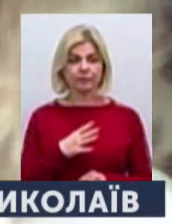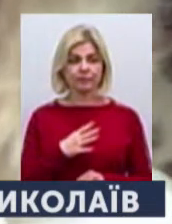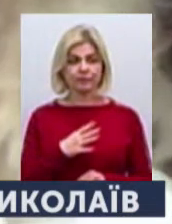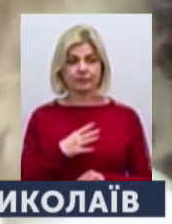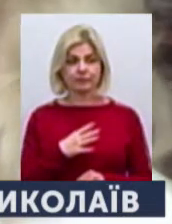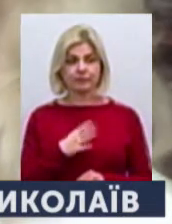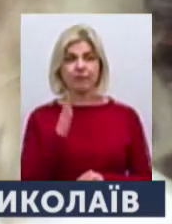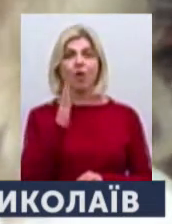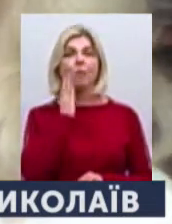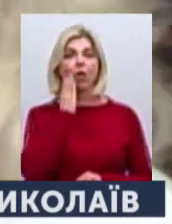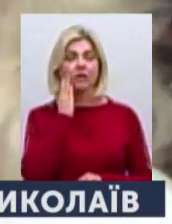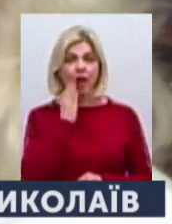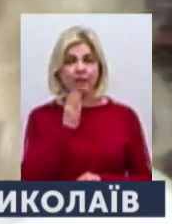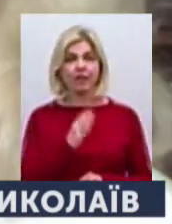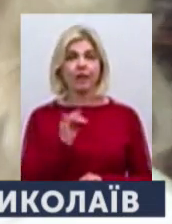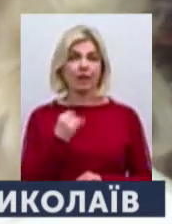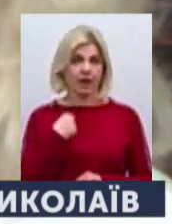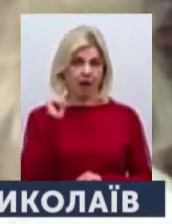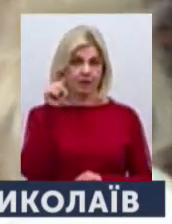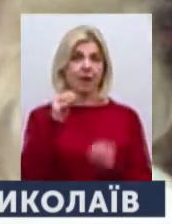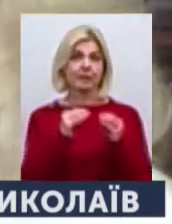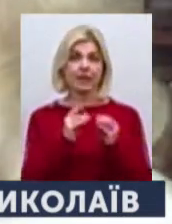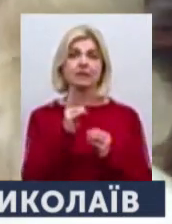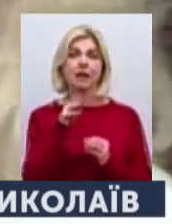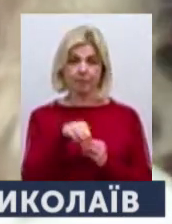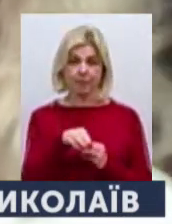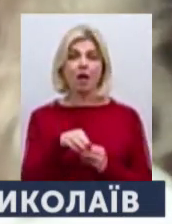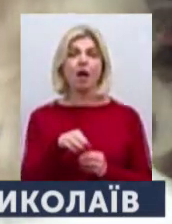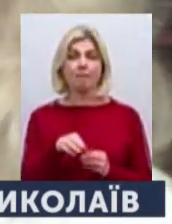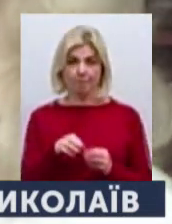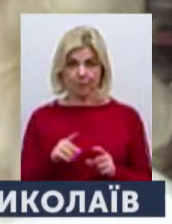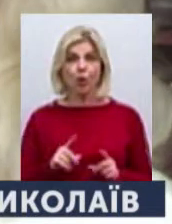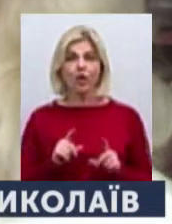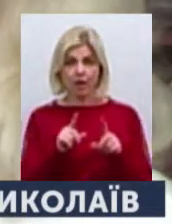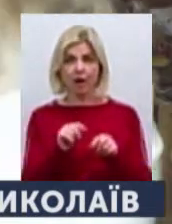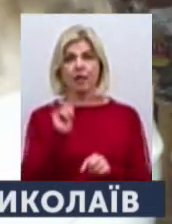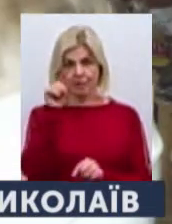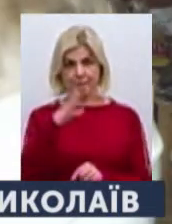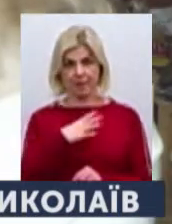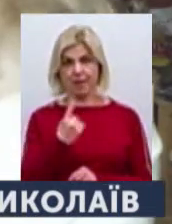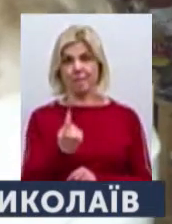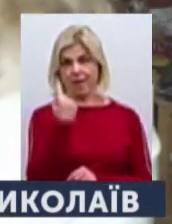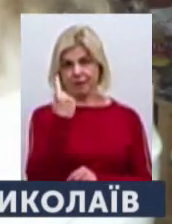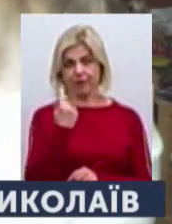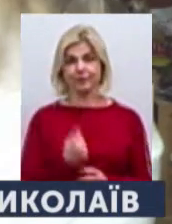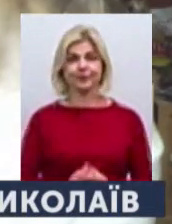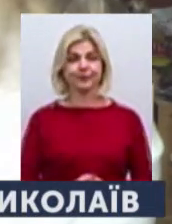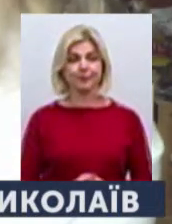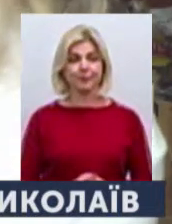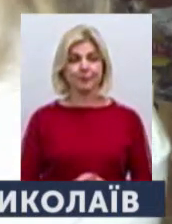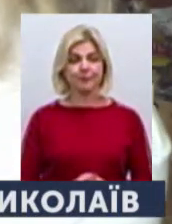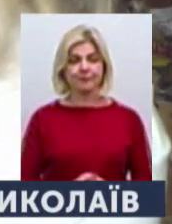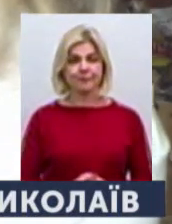в Молдавії, то я там 10 кілометрів проїхала, і я там була першою. Дає,